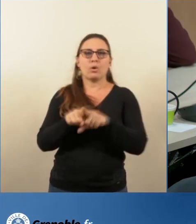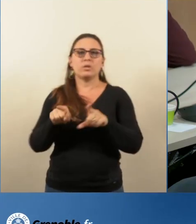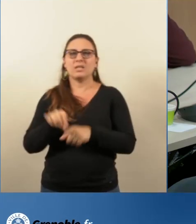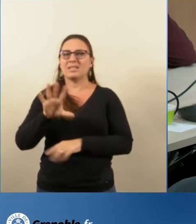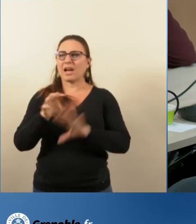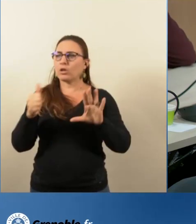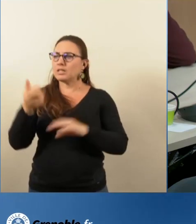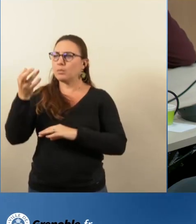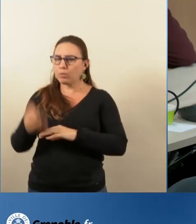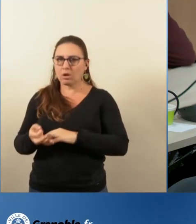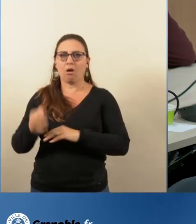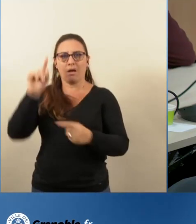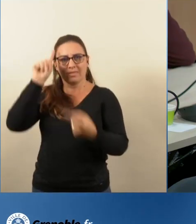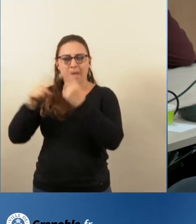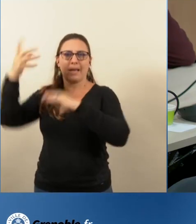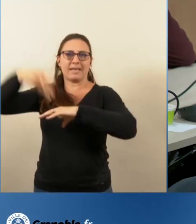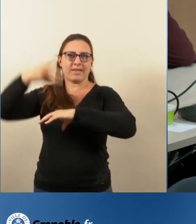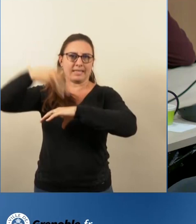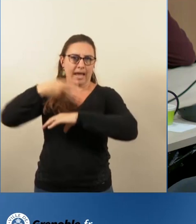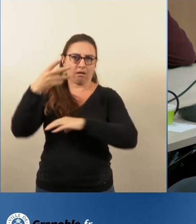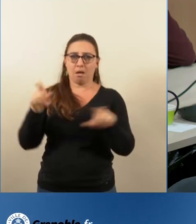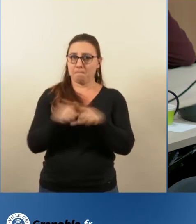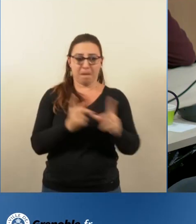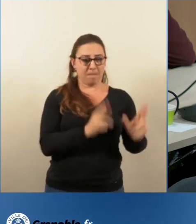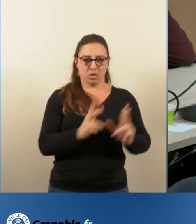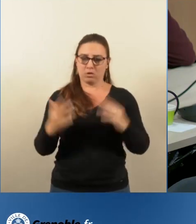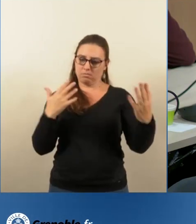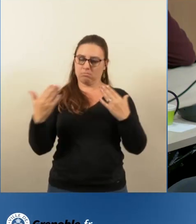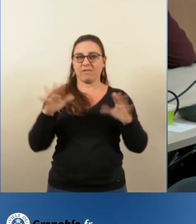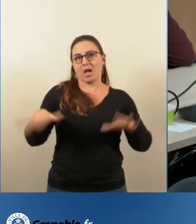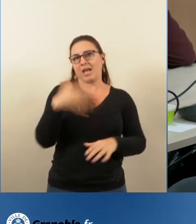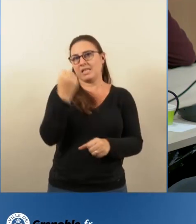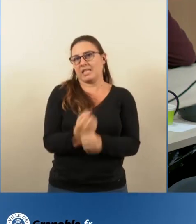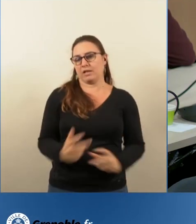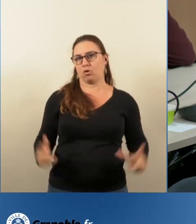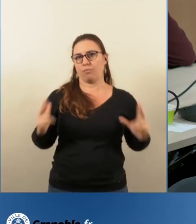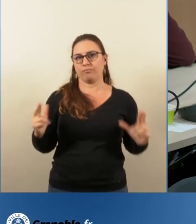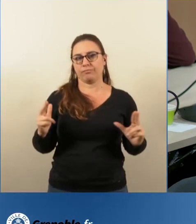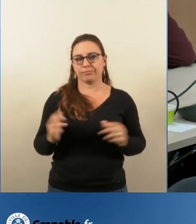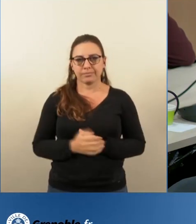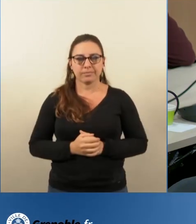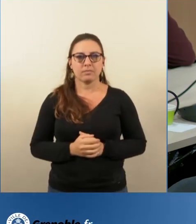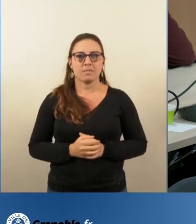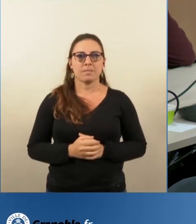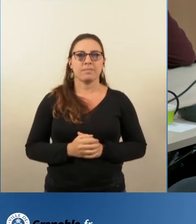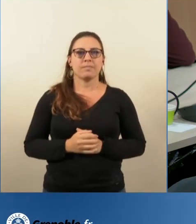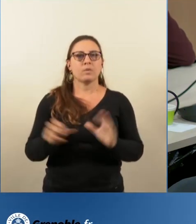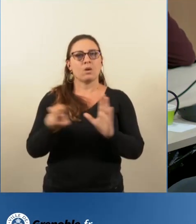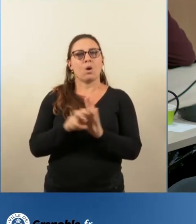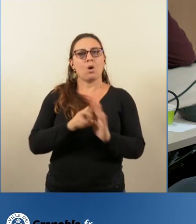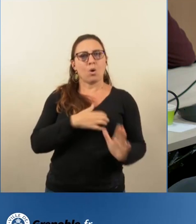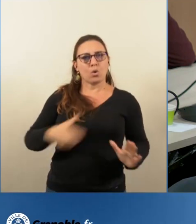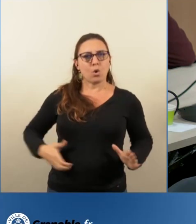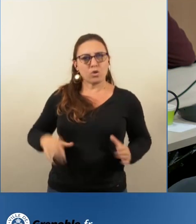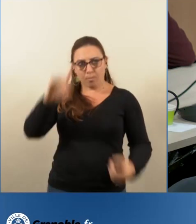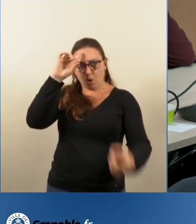serre sur la même période donc une quinzaine d'années la ville de Grenoble ambitionne également de